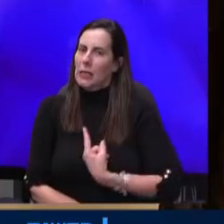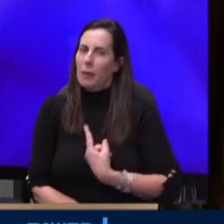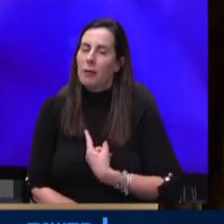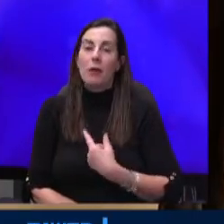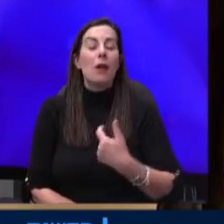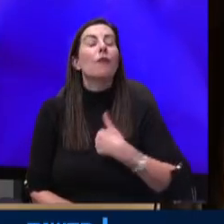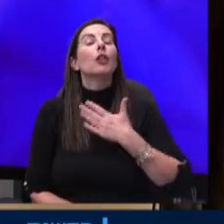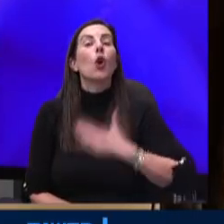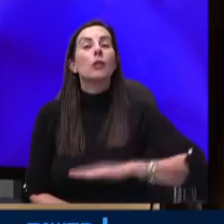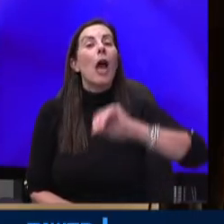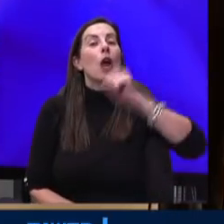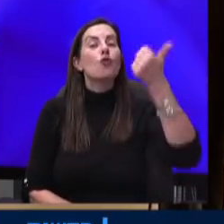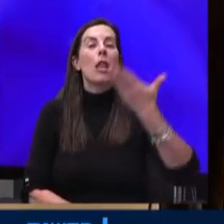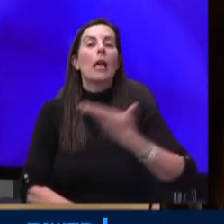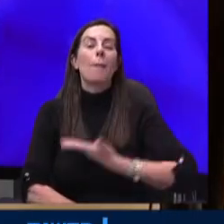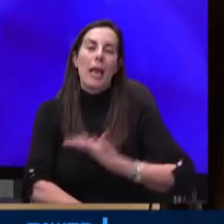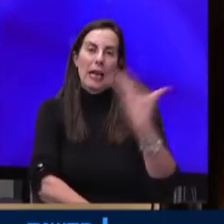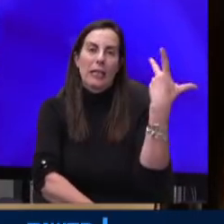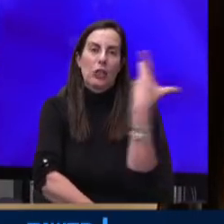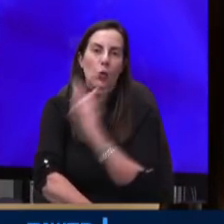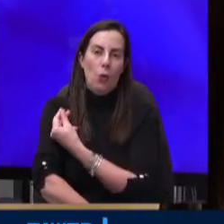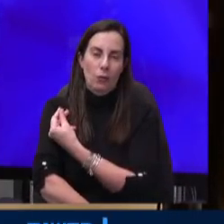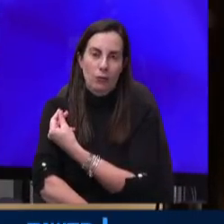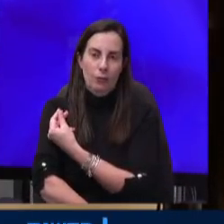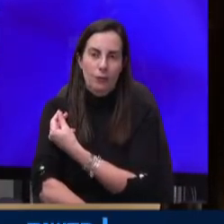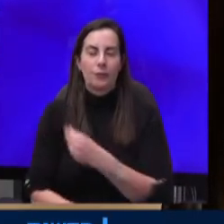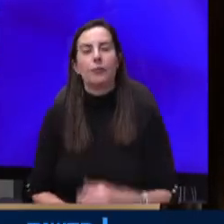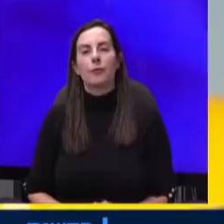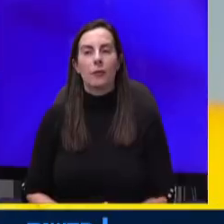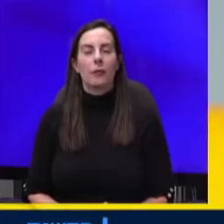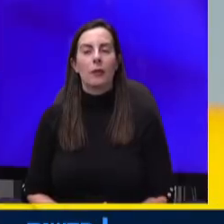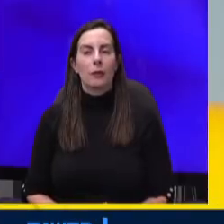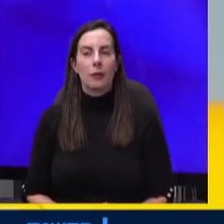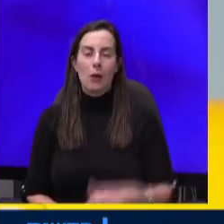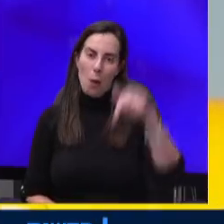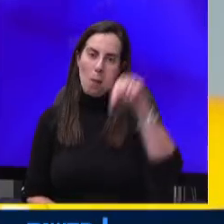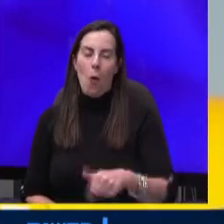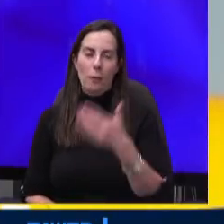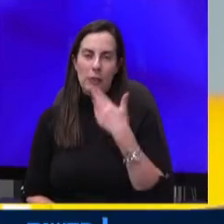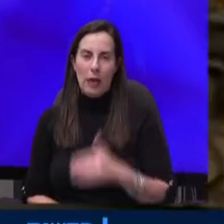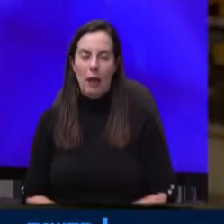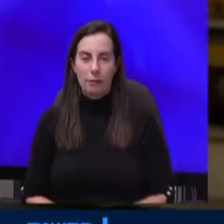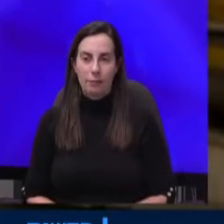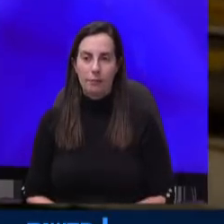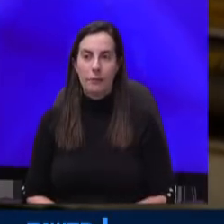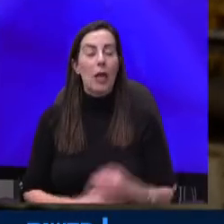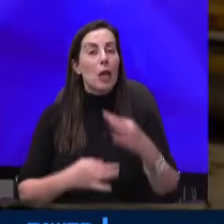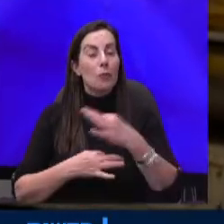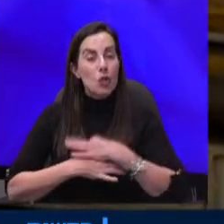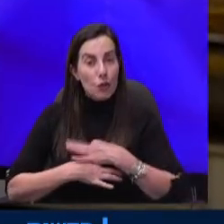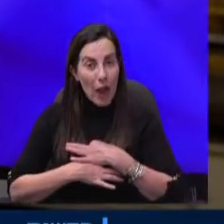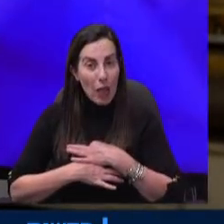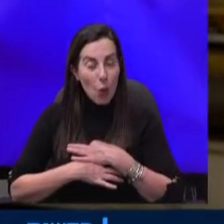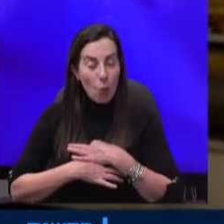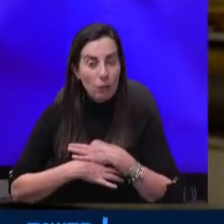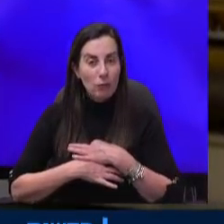הראשון שמתחסן בחיסון הזה במדינת ישראל. עבורנו, ראש הממשלה, המבצע